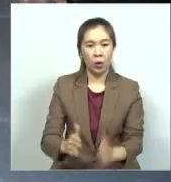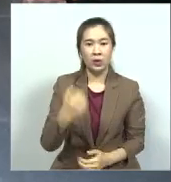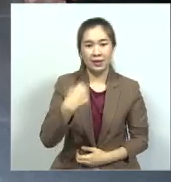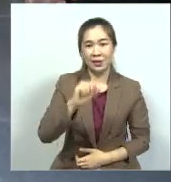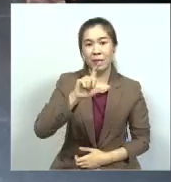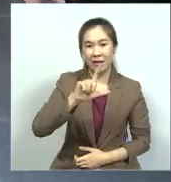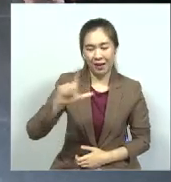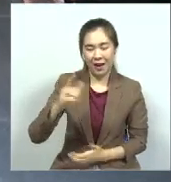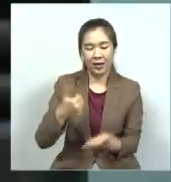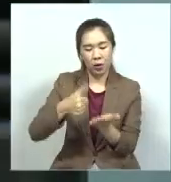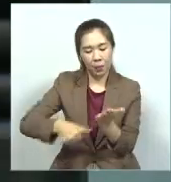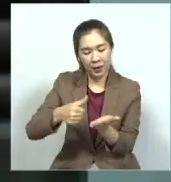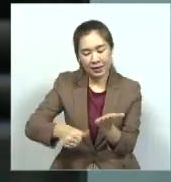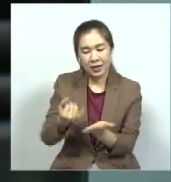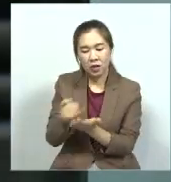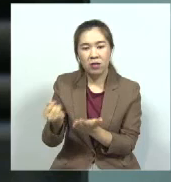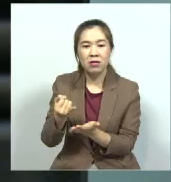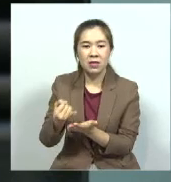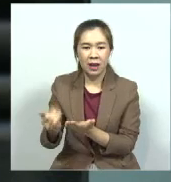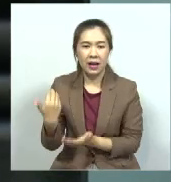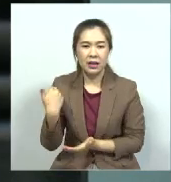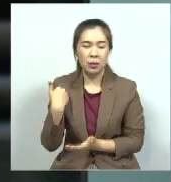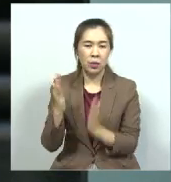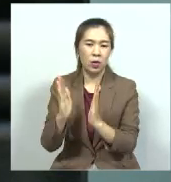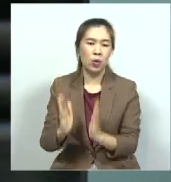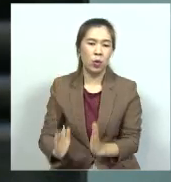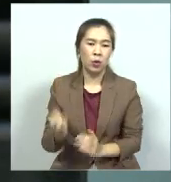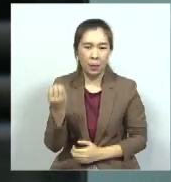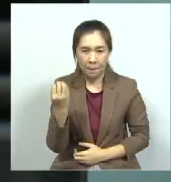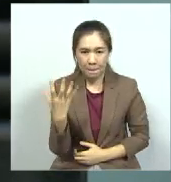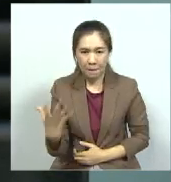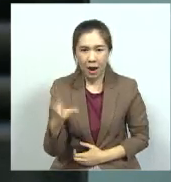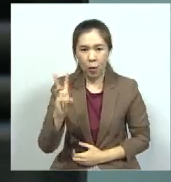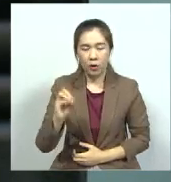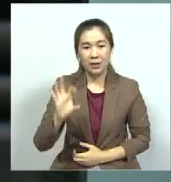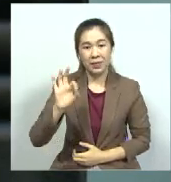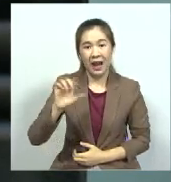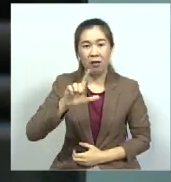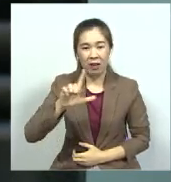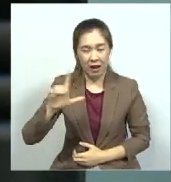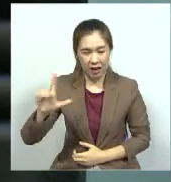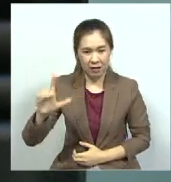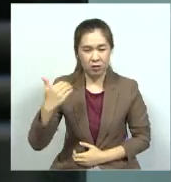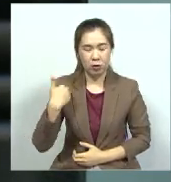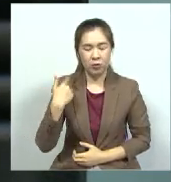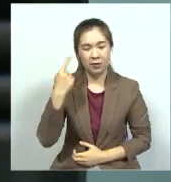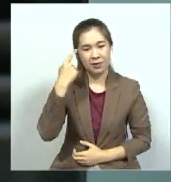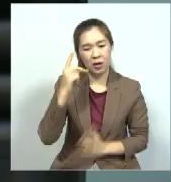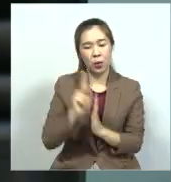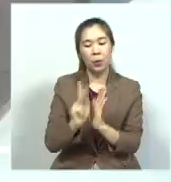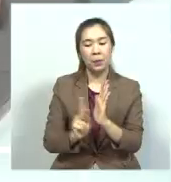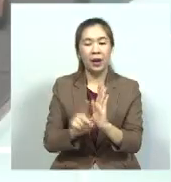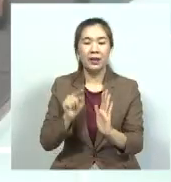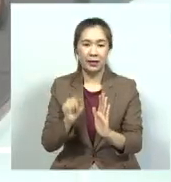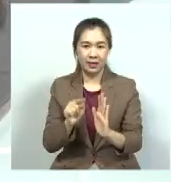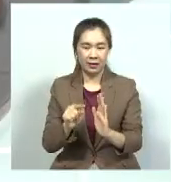ท่านั้นที่ต้องจ่ายภาษีรายได้ทั้งที่มีประชากรส่วนใหญ่ถึงกว่า69ล้านคนซึ่งคาดการว่ากฎหมายฉ